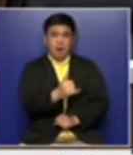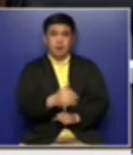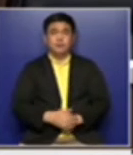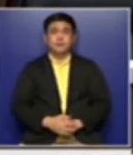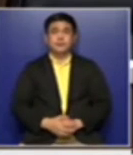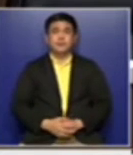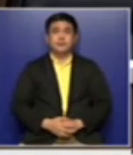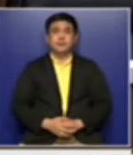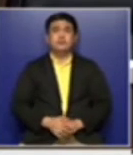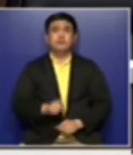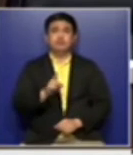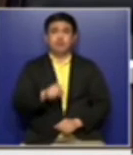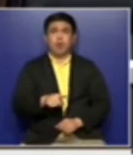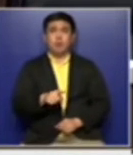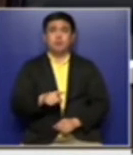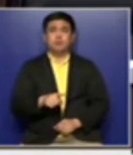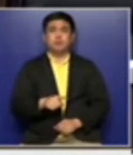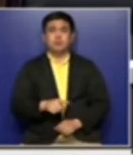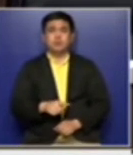ต้อง